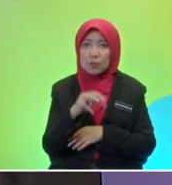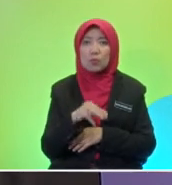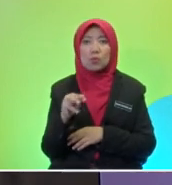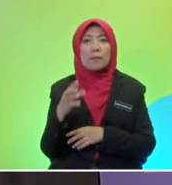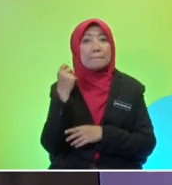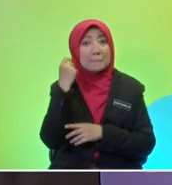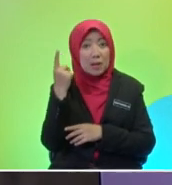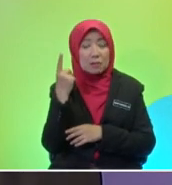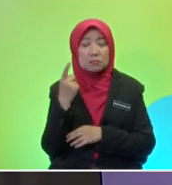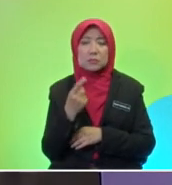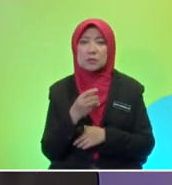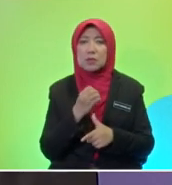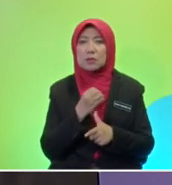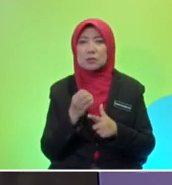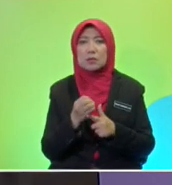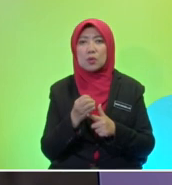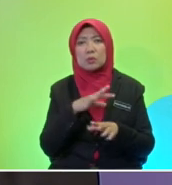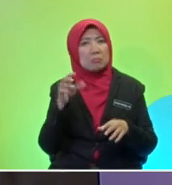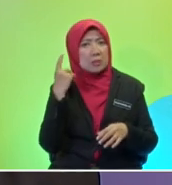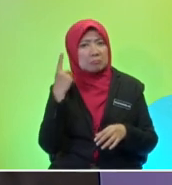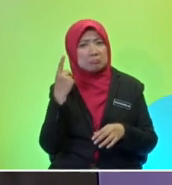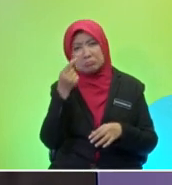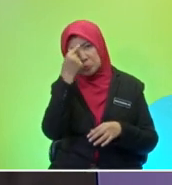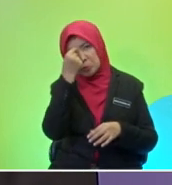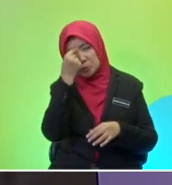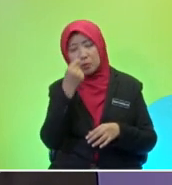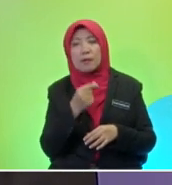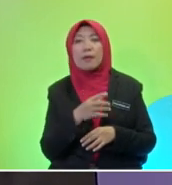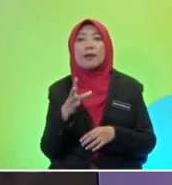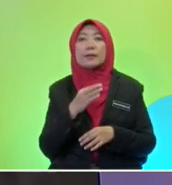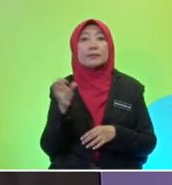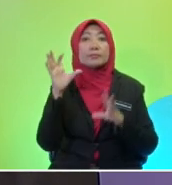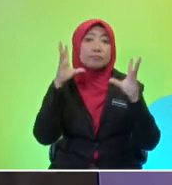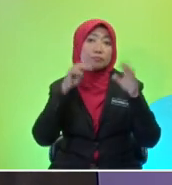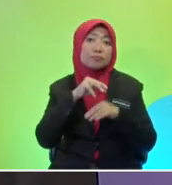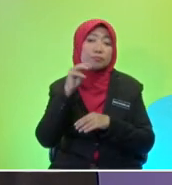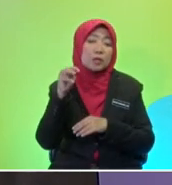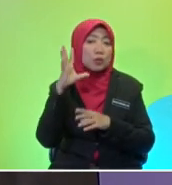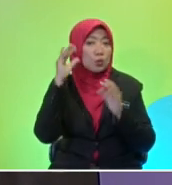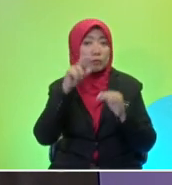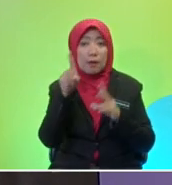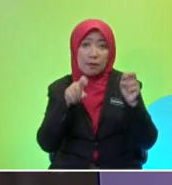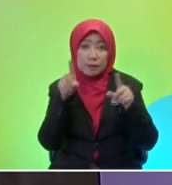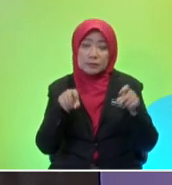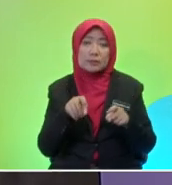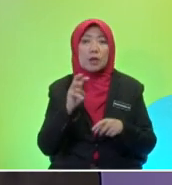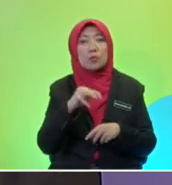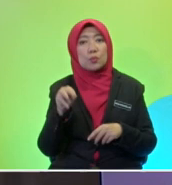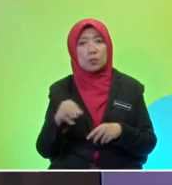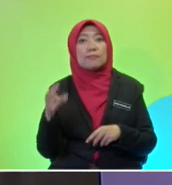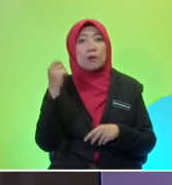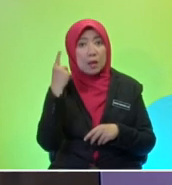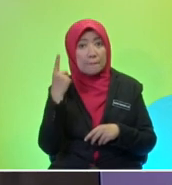Paham tapi dilihat Oke dia lisan itu guru bertanya murid-murid adakah mereka Paham dan mereka